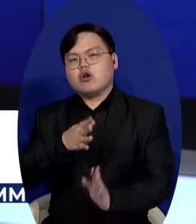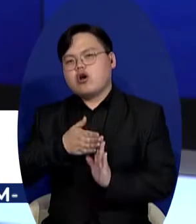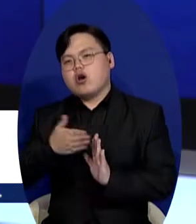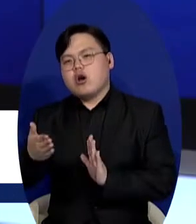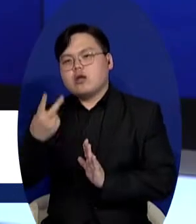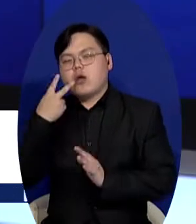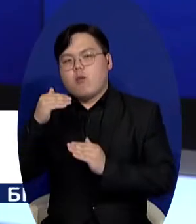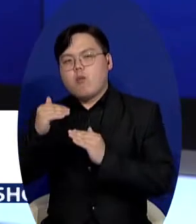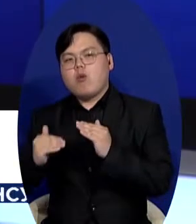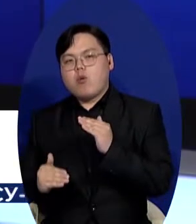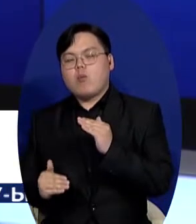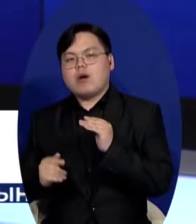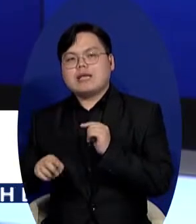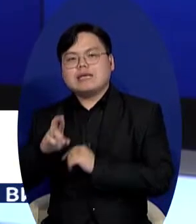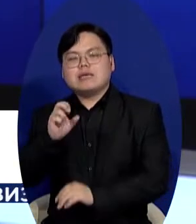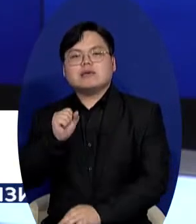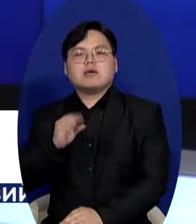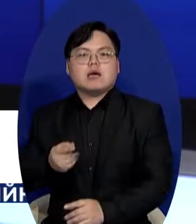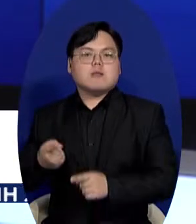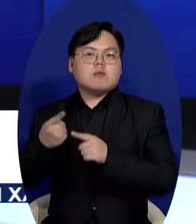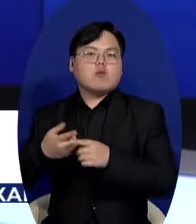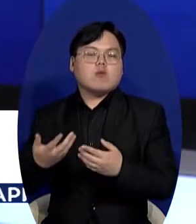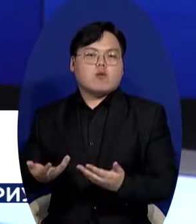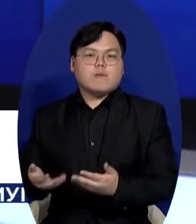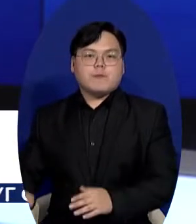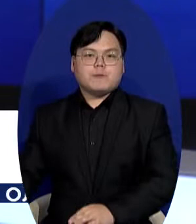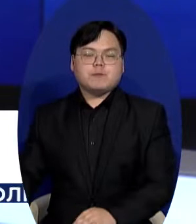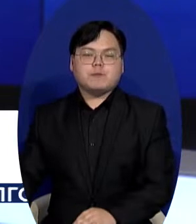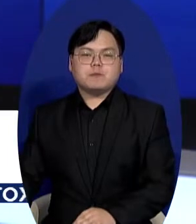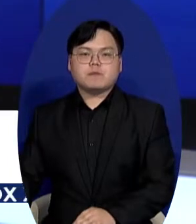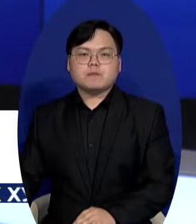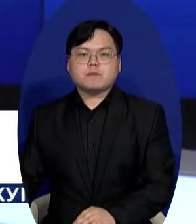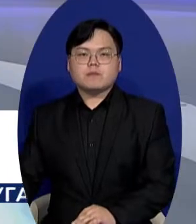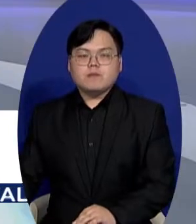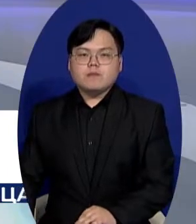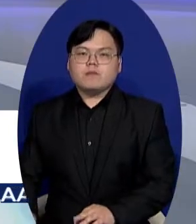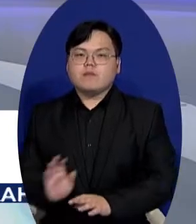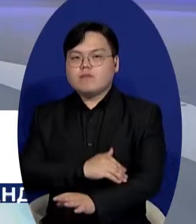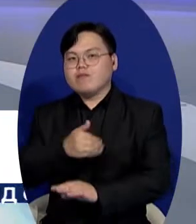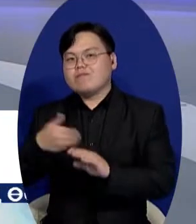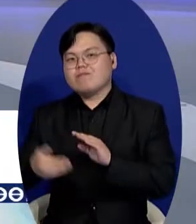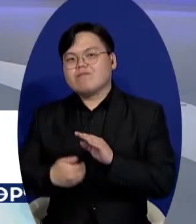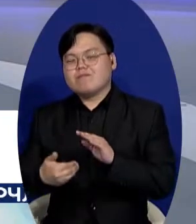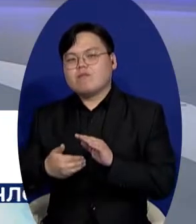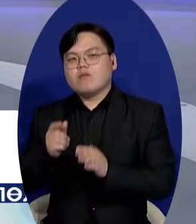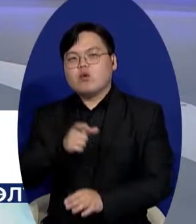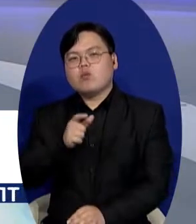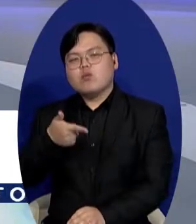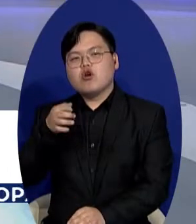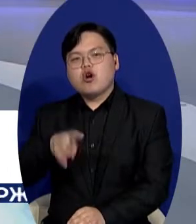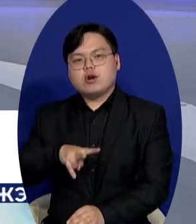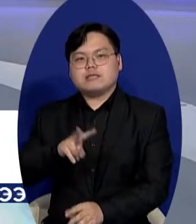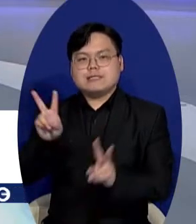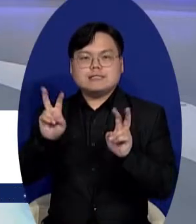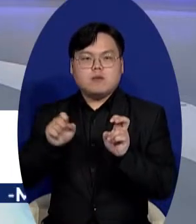ийм үзүүлэлтүүд харагдаад байна. Энийг яаж нэмэгдүүлэх вэ гэдэг дээр уулуурхан салбарынхаа яг энэ асуудлыг бол хамгийн гол сэдв болгон өнөөдөр хүндсэн байгаа. Яг Монгол